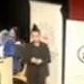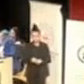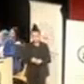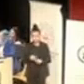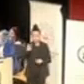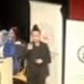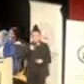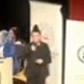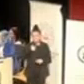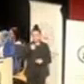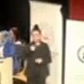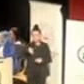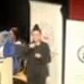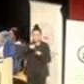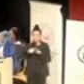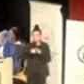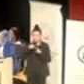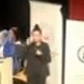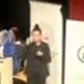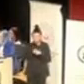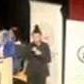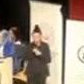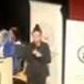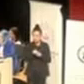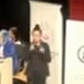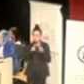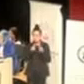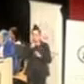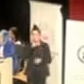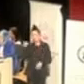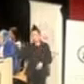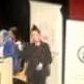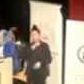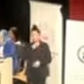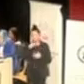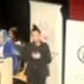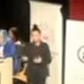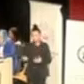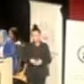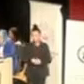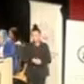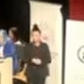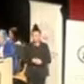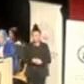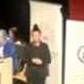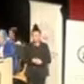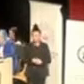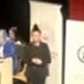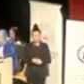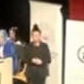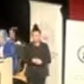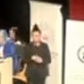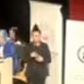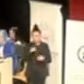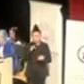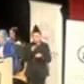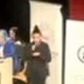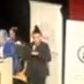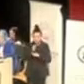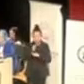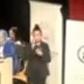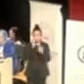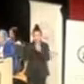Biz de kıymetli paylaşımlarından ötürü Metehan Bey'e de teşekkürlerimizi sunuyoruz. Yaşayan kütüphaneler